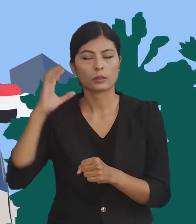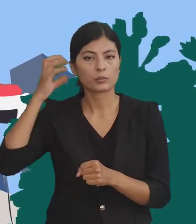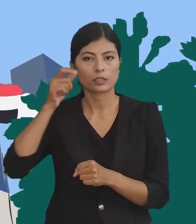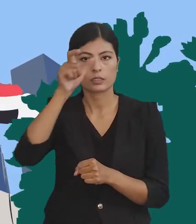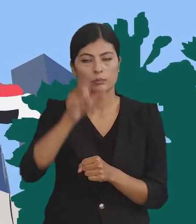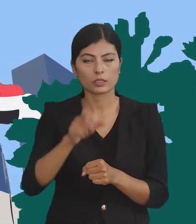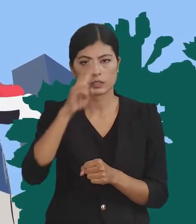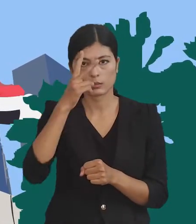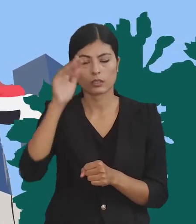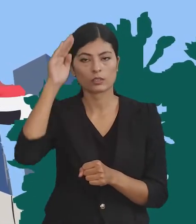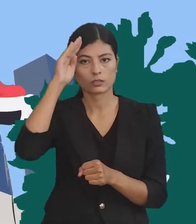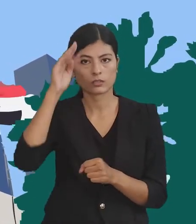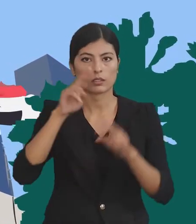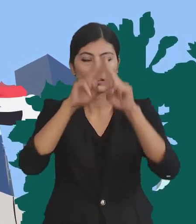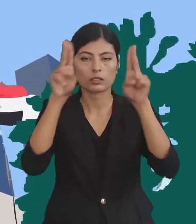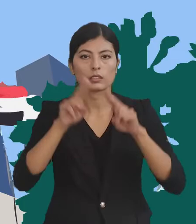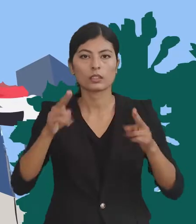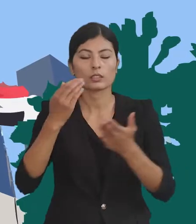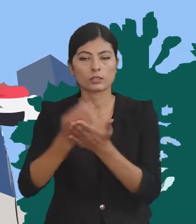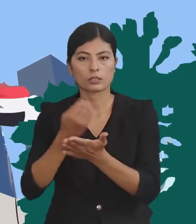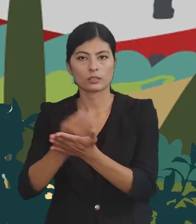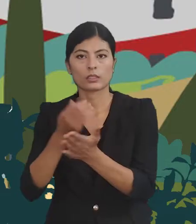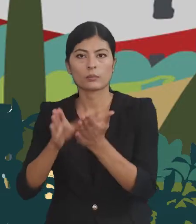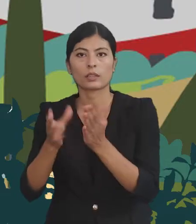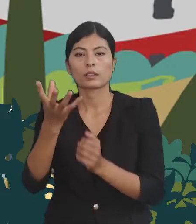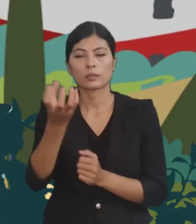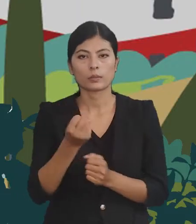अंतर्राष्ट्रीय संघ संस्था से प्राप्त रकम,